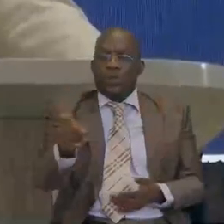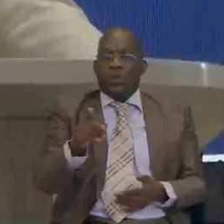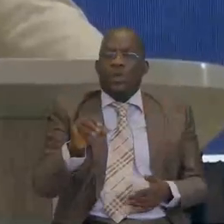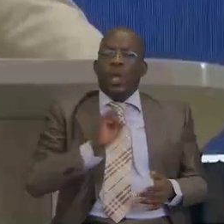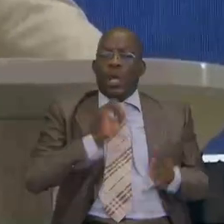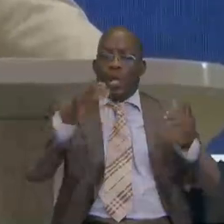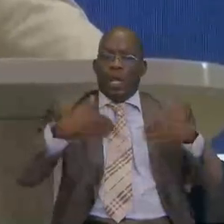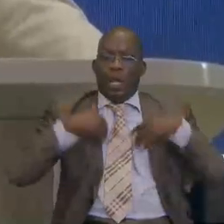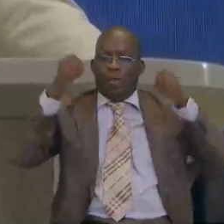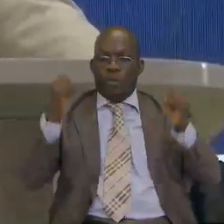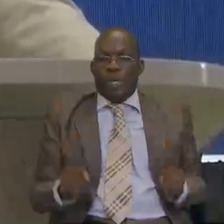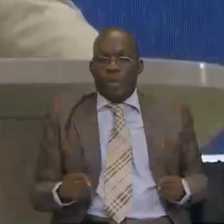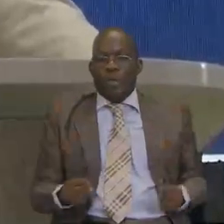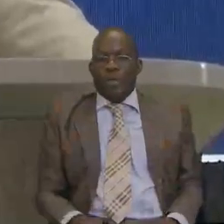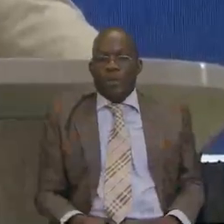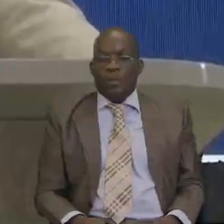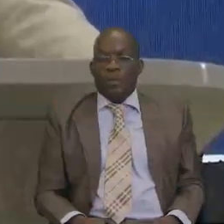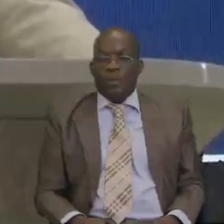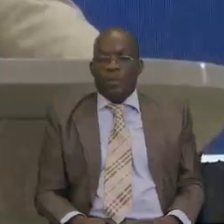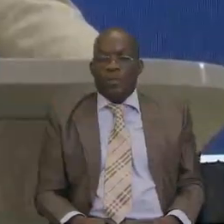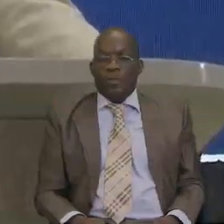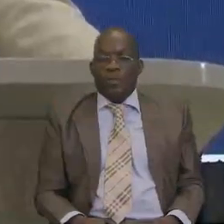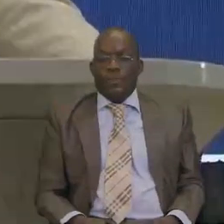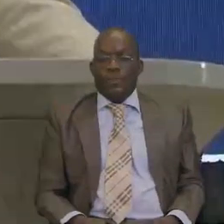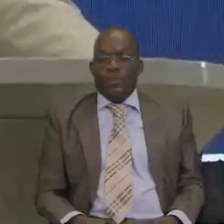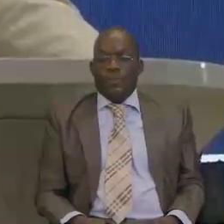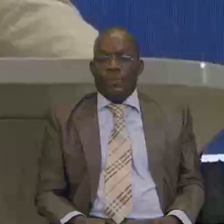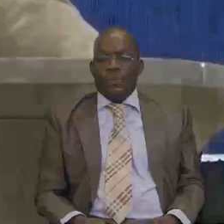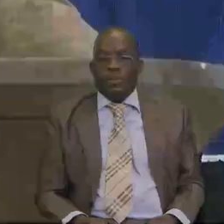C'est ce qui t'a donné. J'ai la puissance.